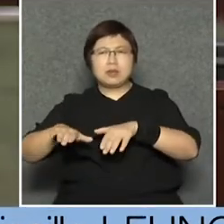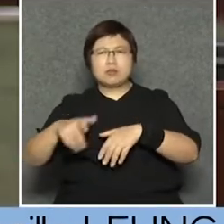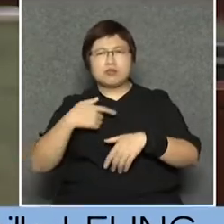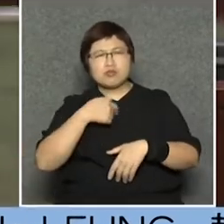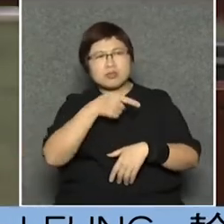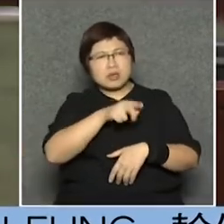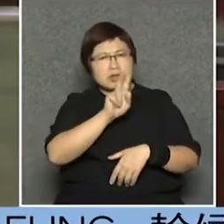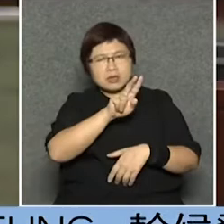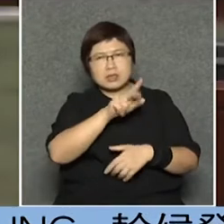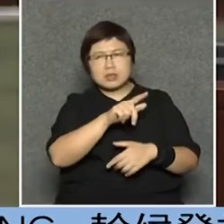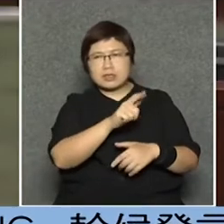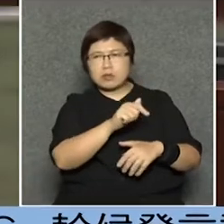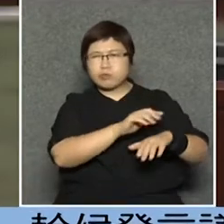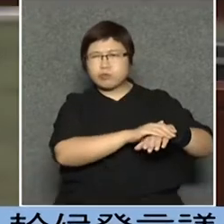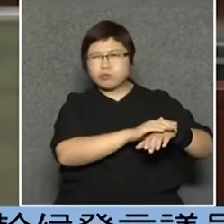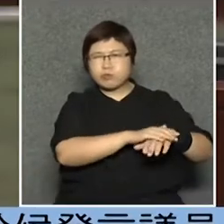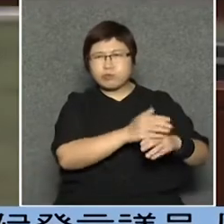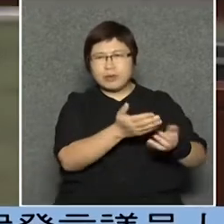看，